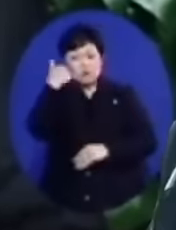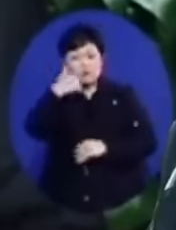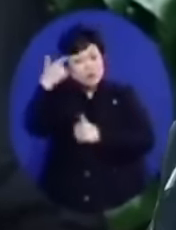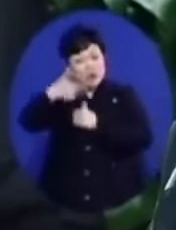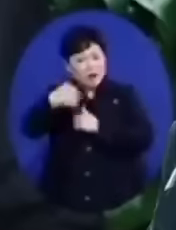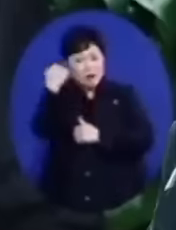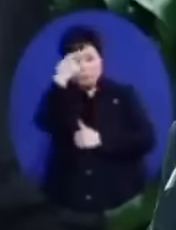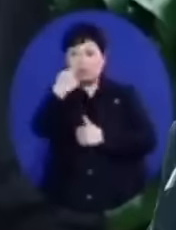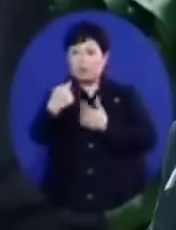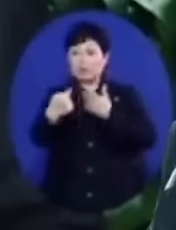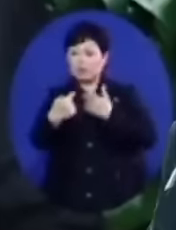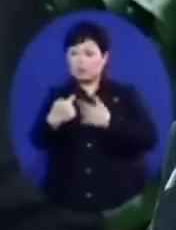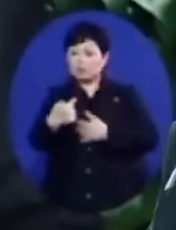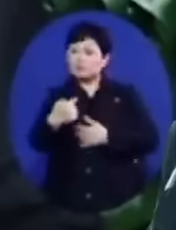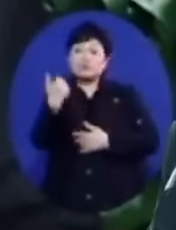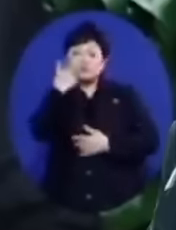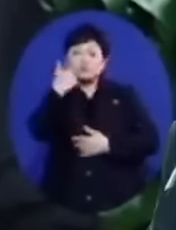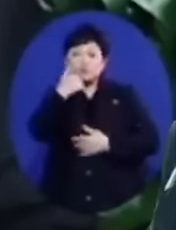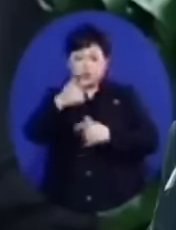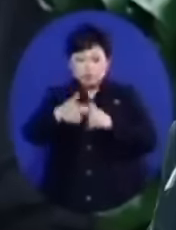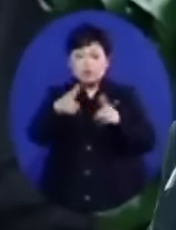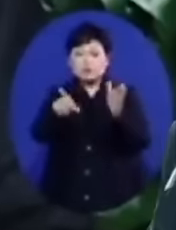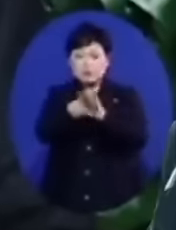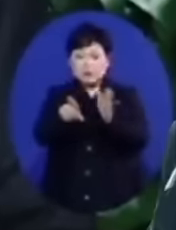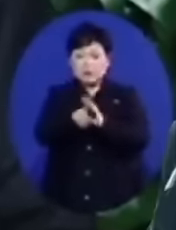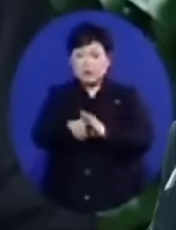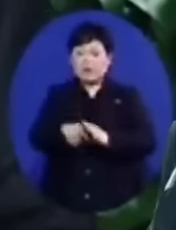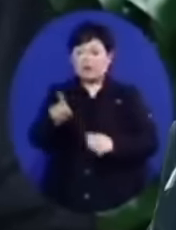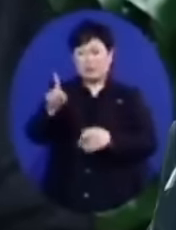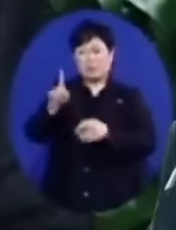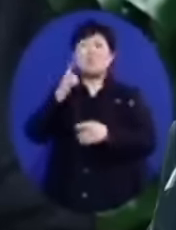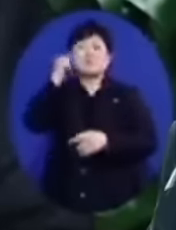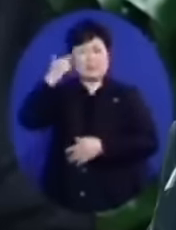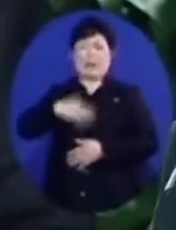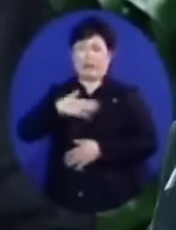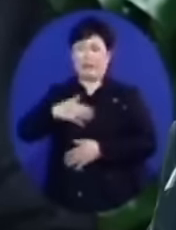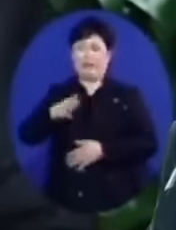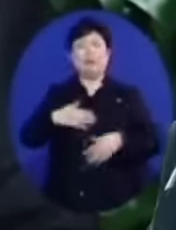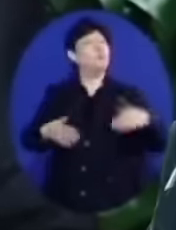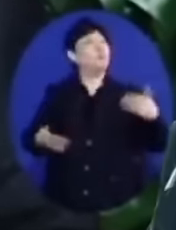믿어요. 예수를 어떻게 믿어요? 우리 목사님이 알아요.